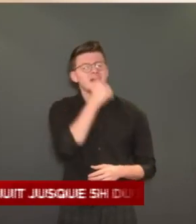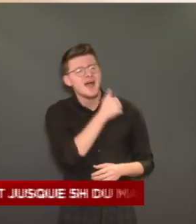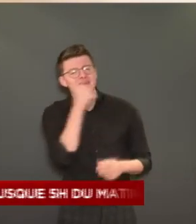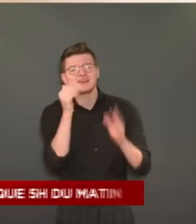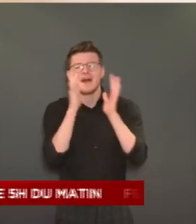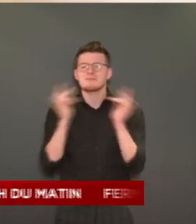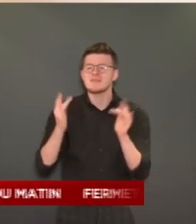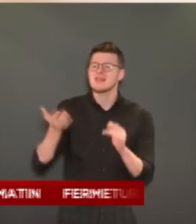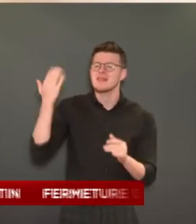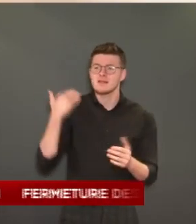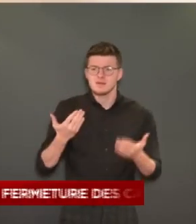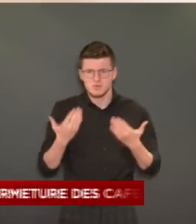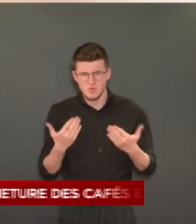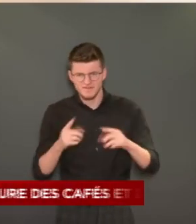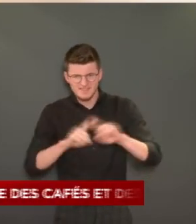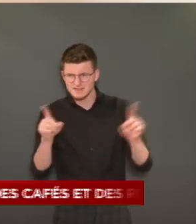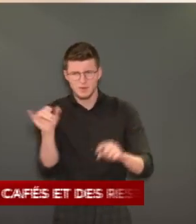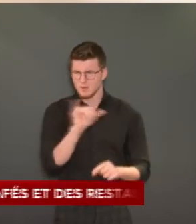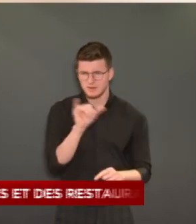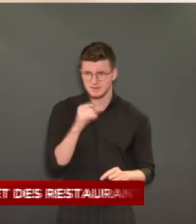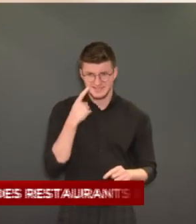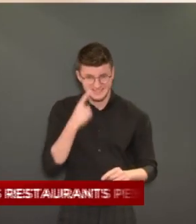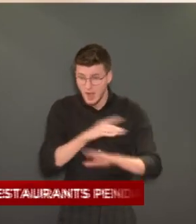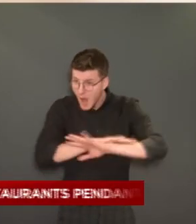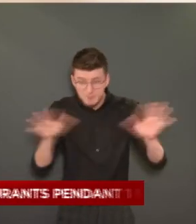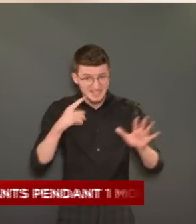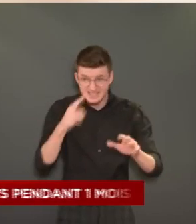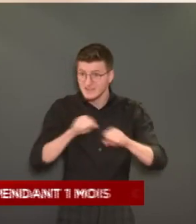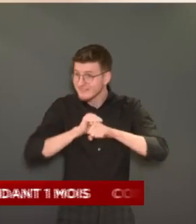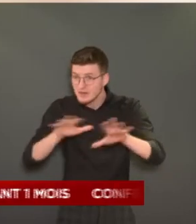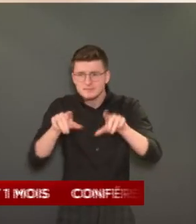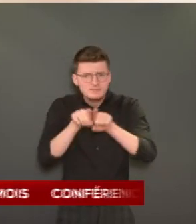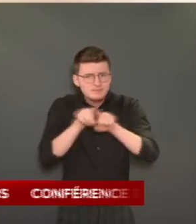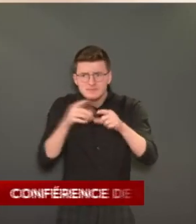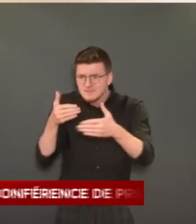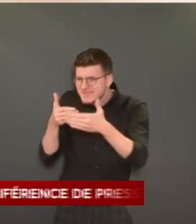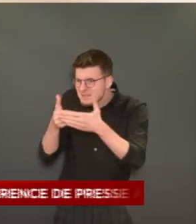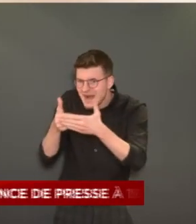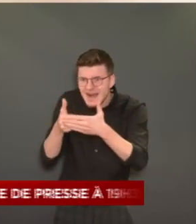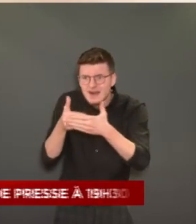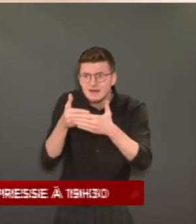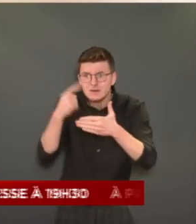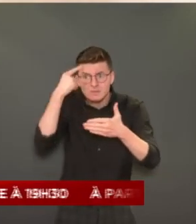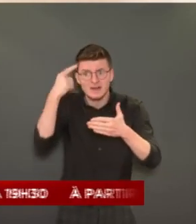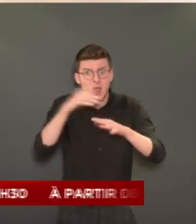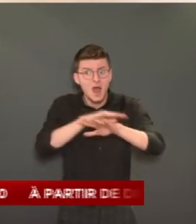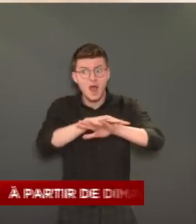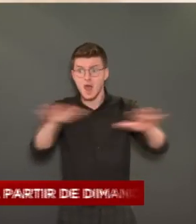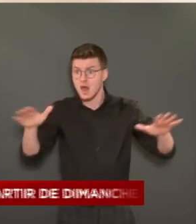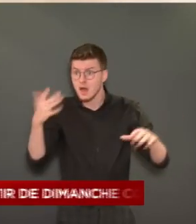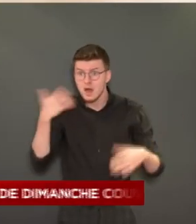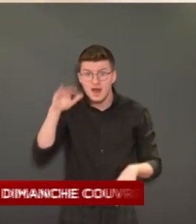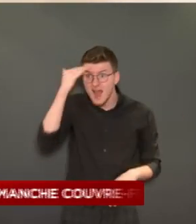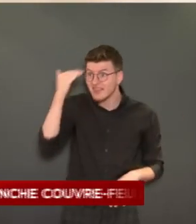mois de mars et au mois d'avril, et je pense que nous en sommes tous conscients, la différence c'est que le virus est aujourd'hui très proche. Nous